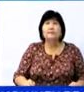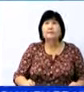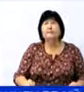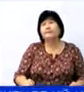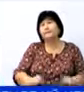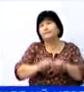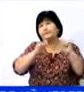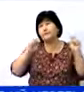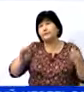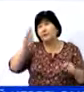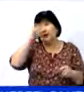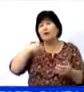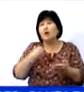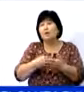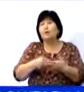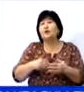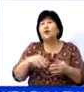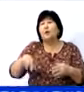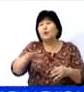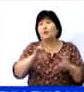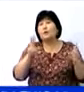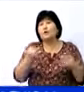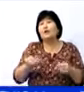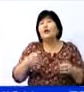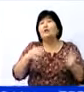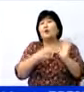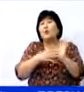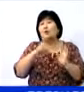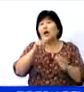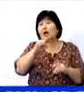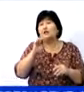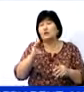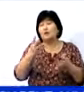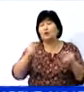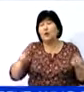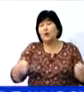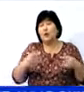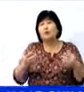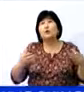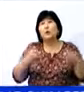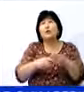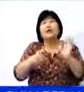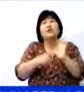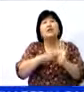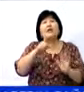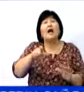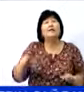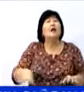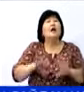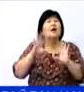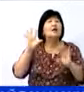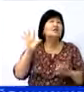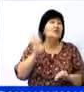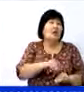Ашық бюджет өңірлік клубы үстіміздегі жылдың 9 қазан күні құрылды. Оның құрамында 7 адам. Жалпы